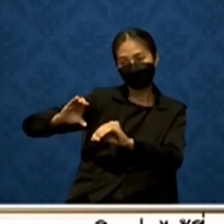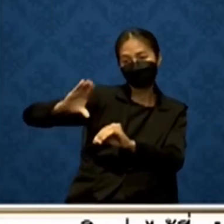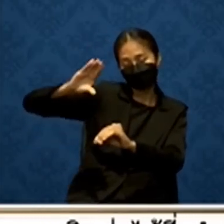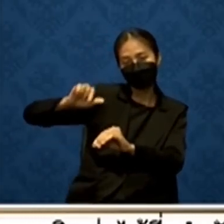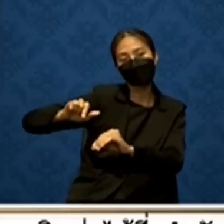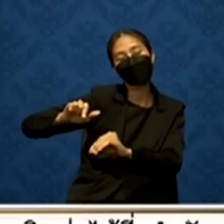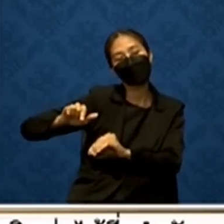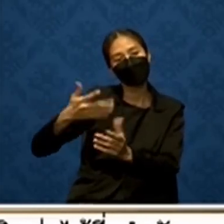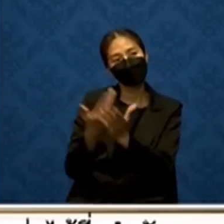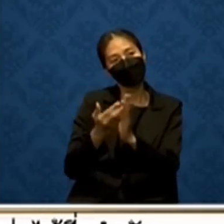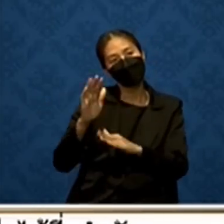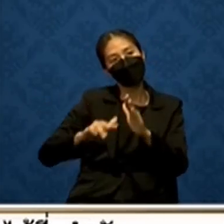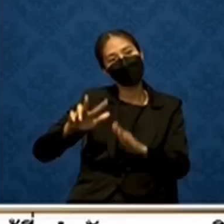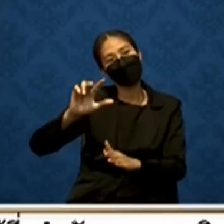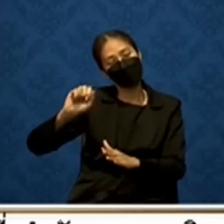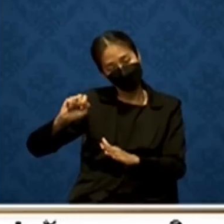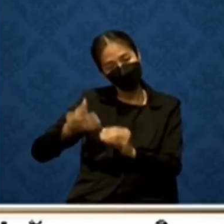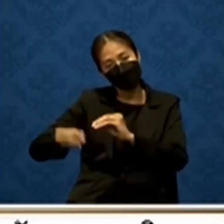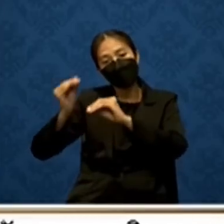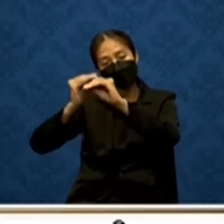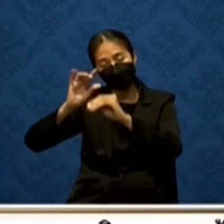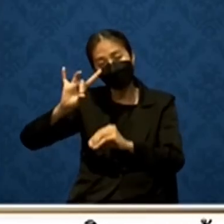3 แสนกาล้าน จะกายเป็น 8 แนกวล้าน